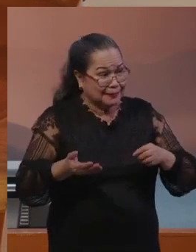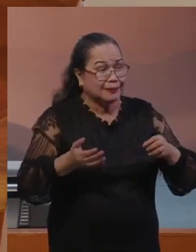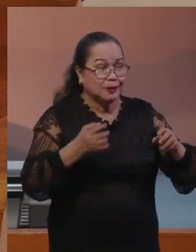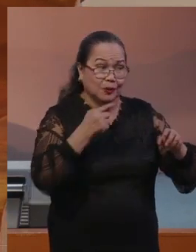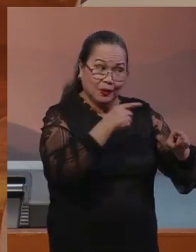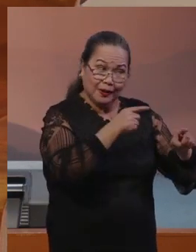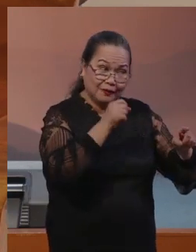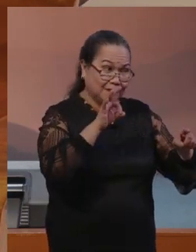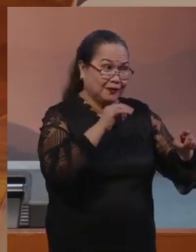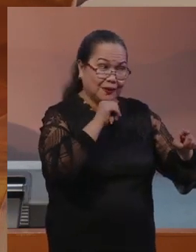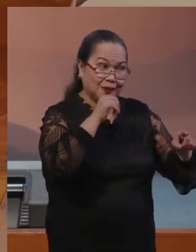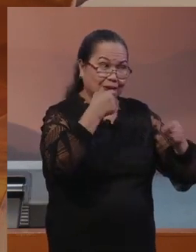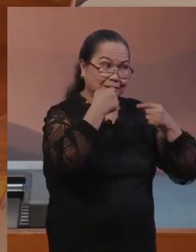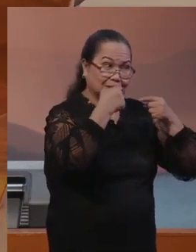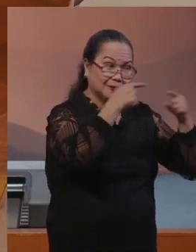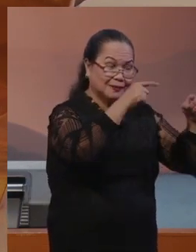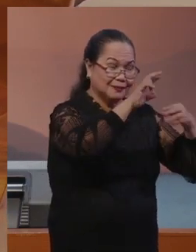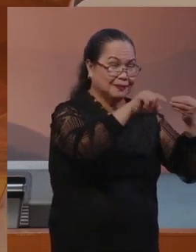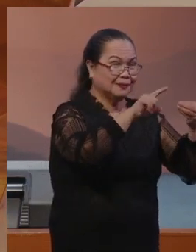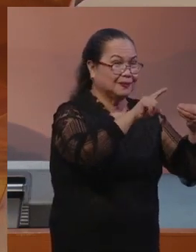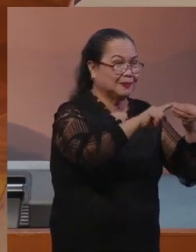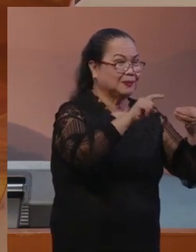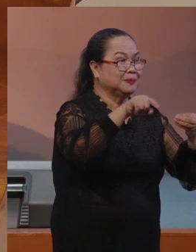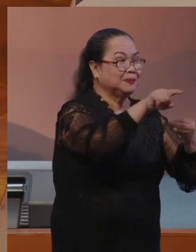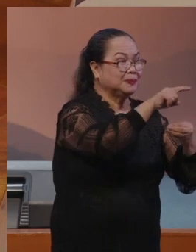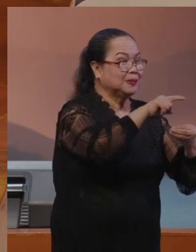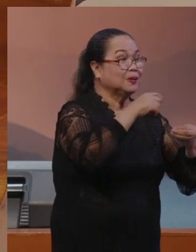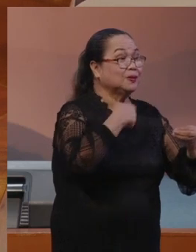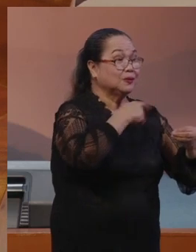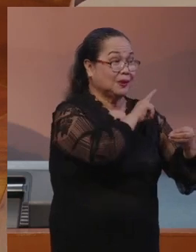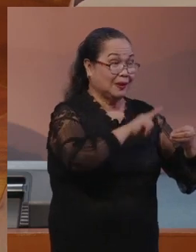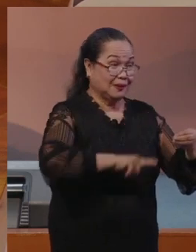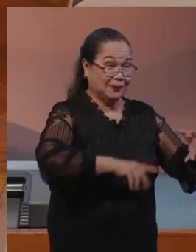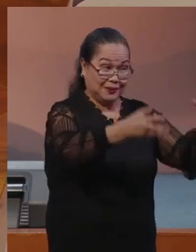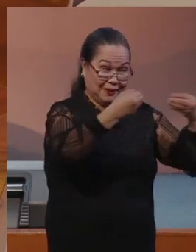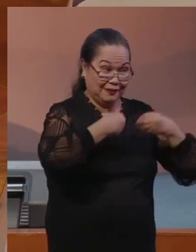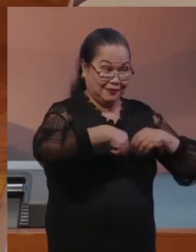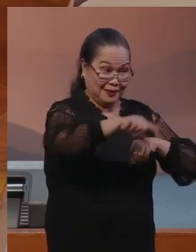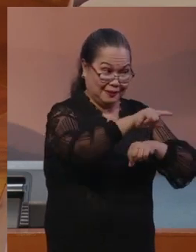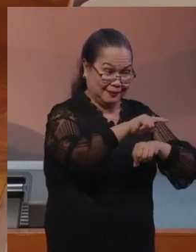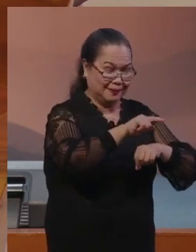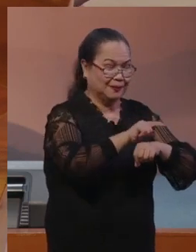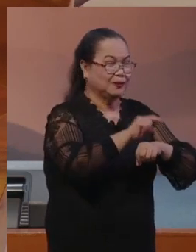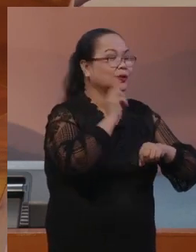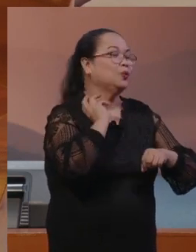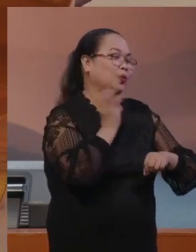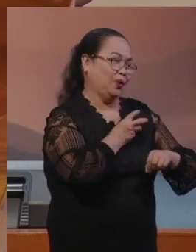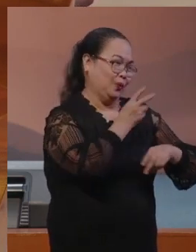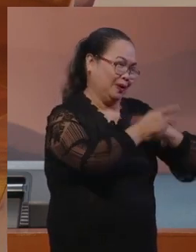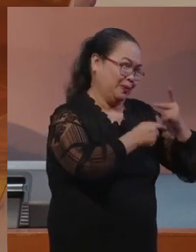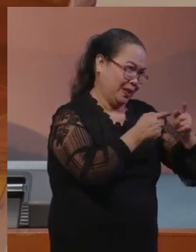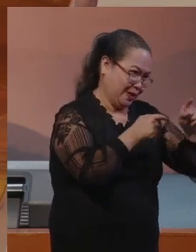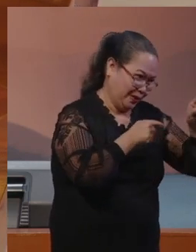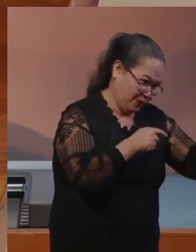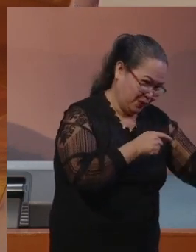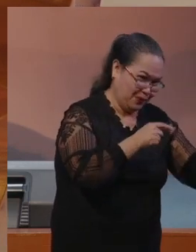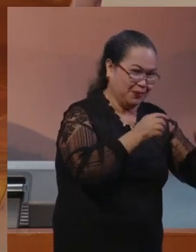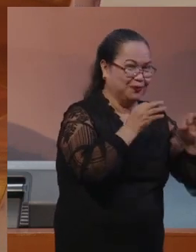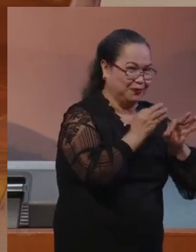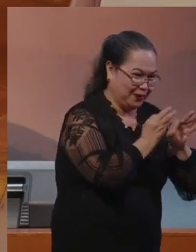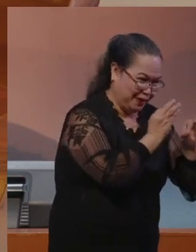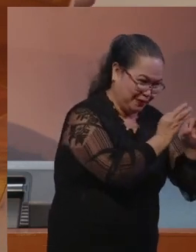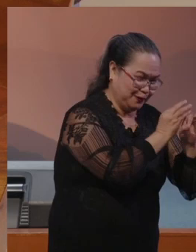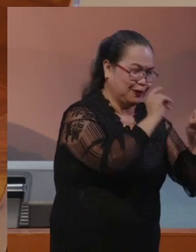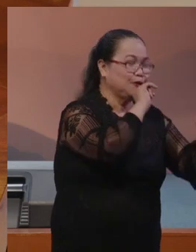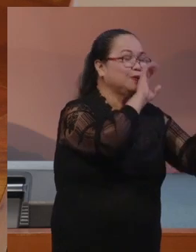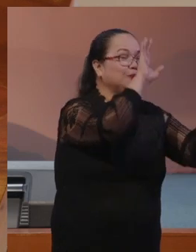If you do not tell this business of ours, then when the Lord gives us the land, we will deal kindly and faithfully